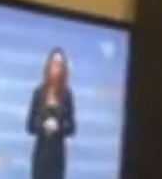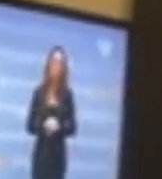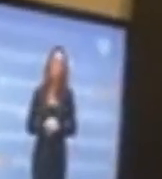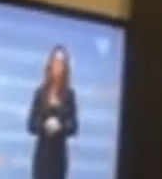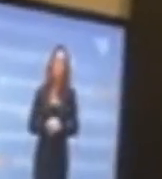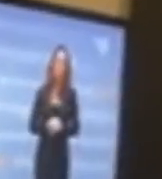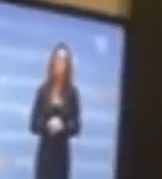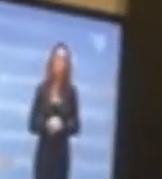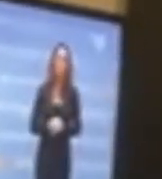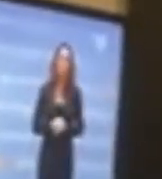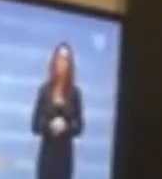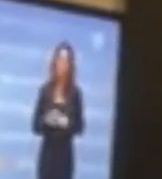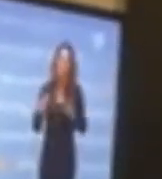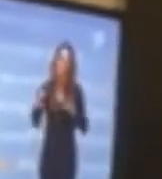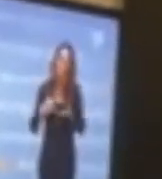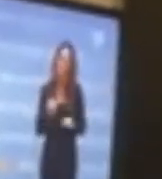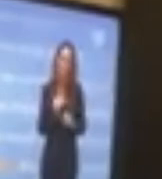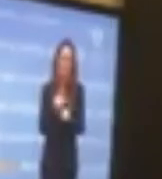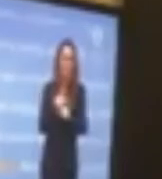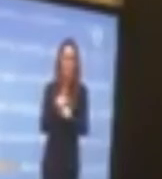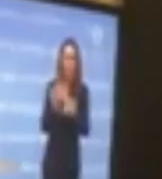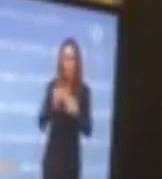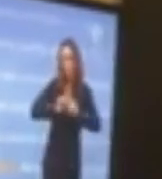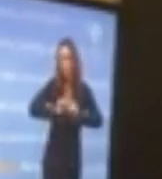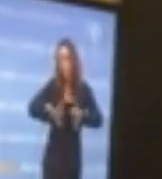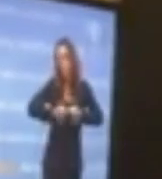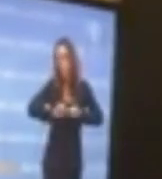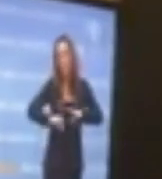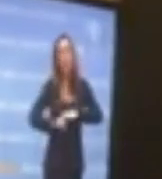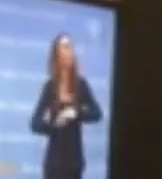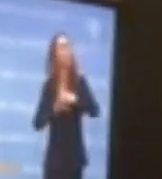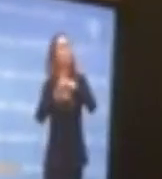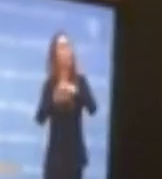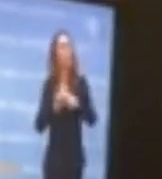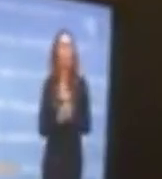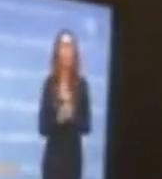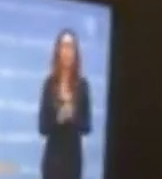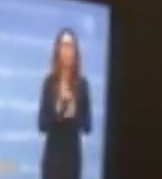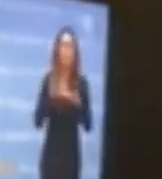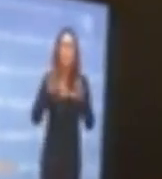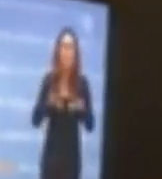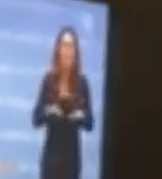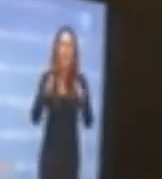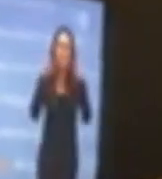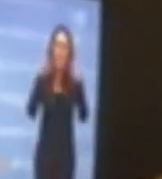ook gezamenlijk werken aan campagnes ondersteunend daaraan, om de aandacht niet te laten verslappen.